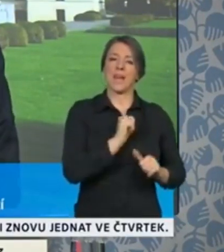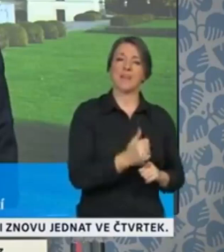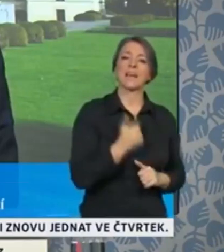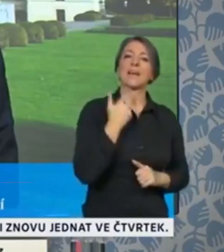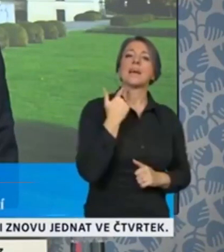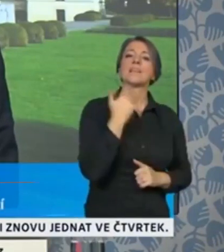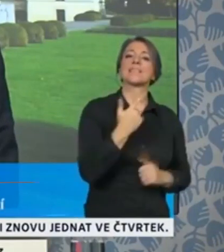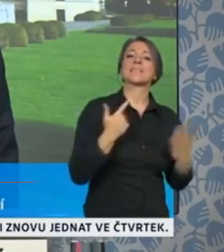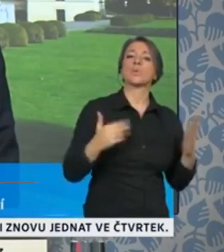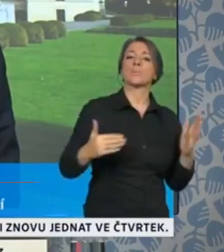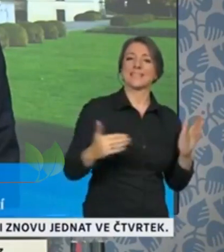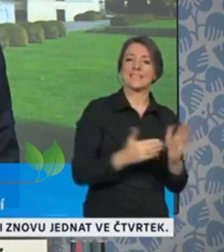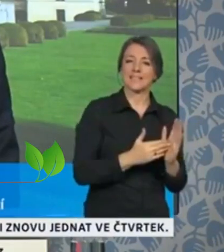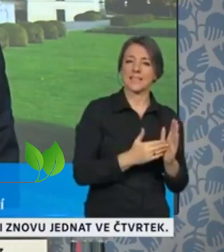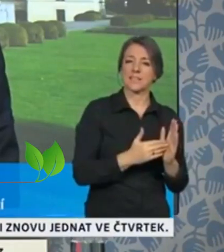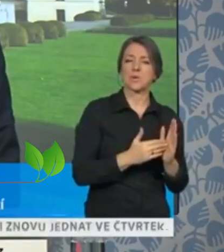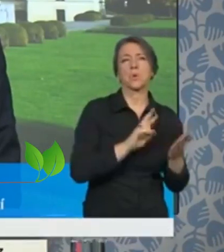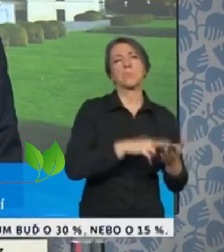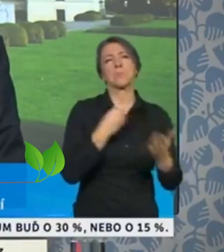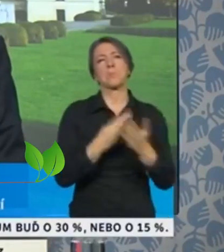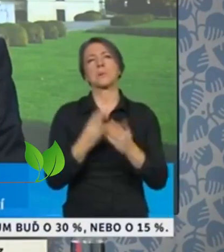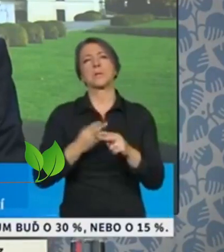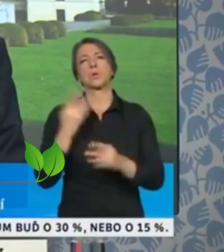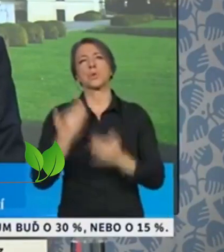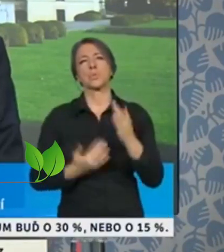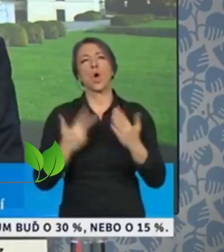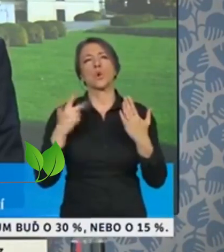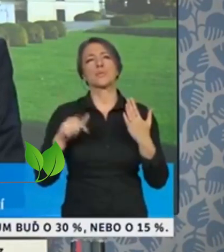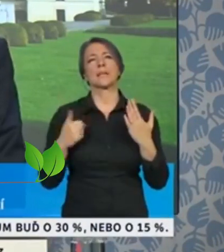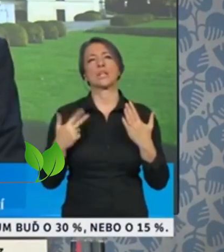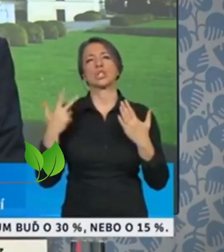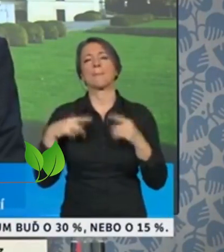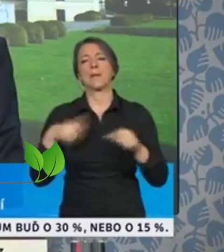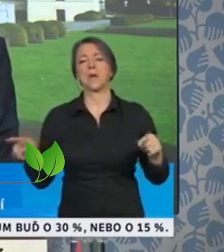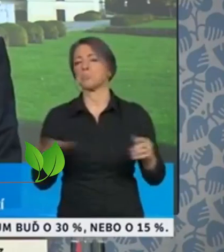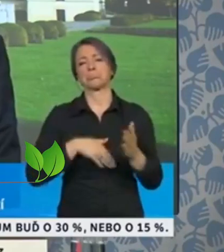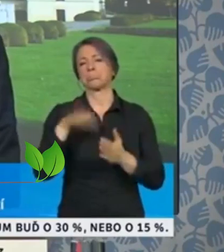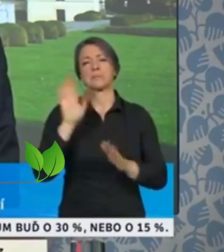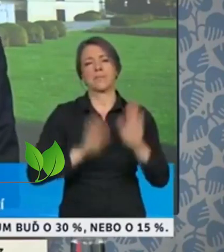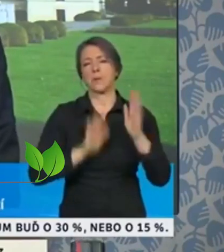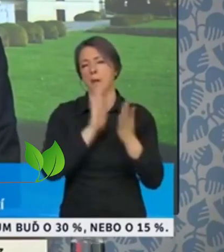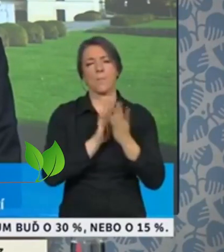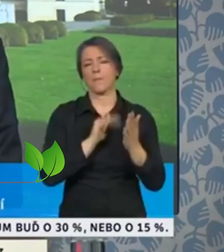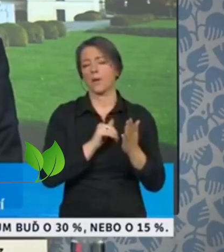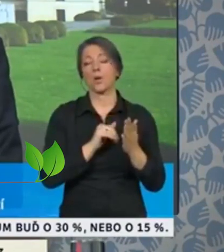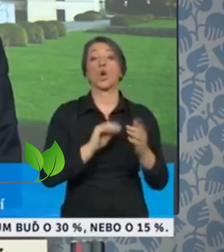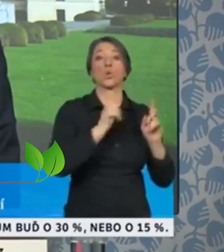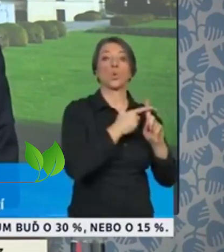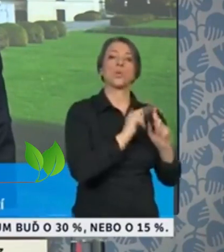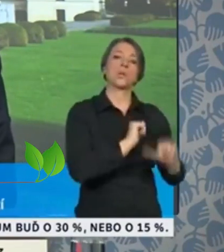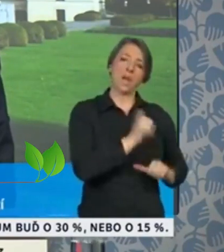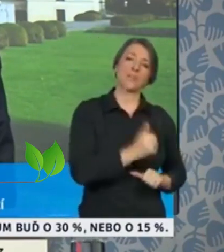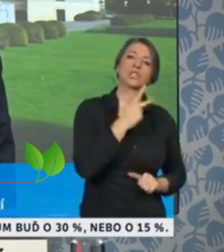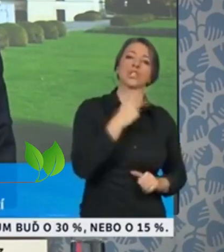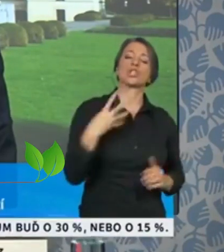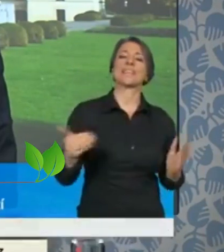tisíc, to je dopad do rozpočtu všech 8,3 miliardy. To nebylo schváleno a potom návrhl 34